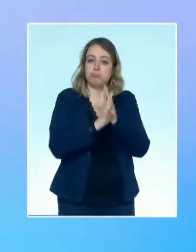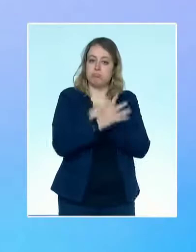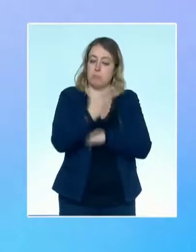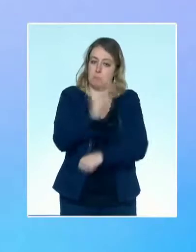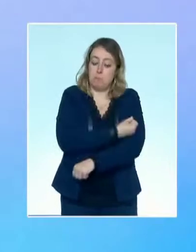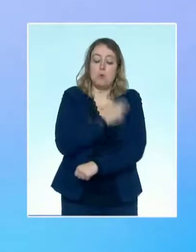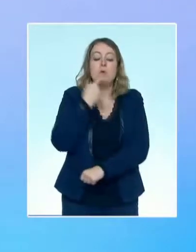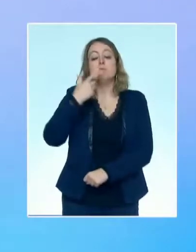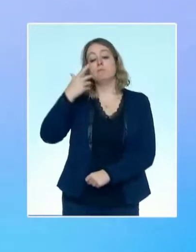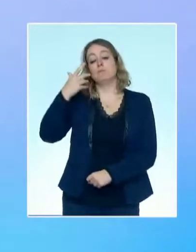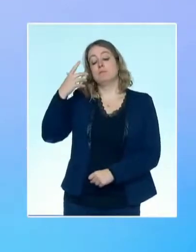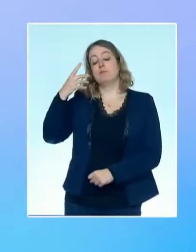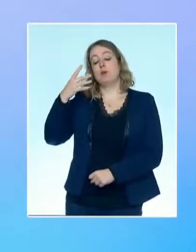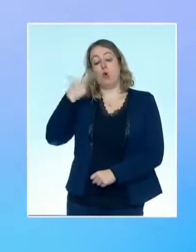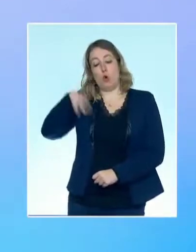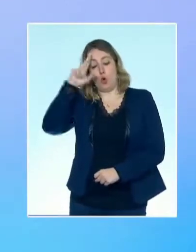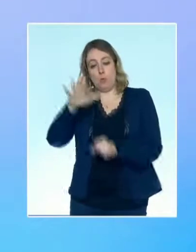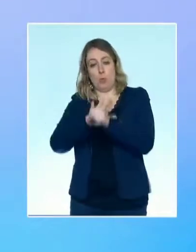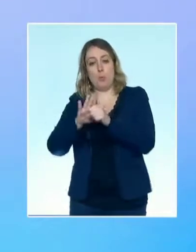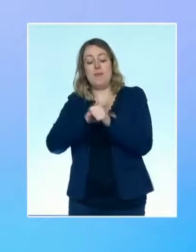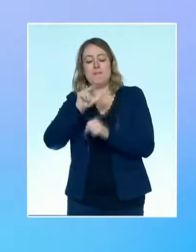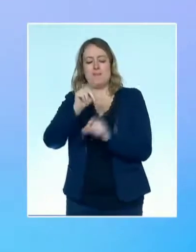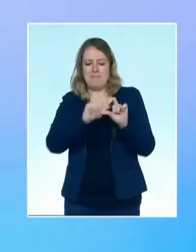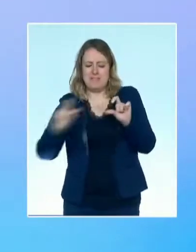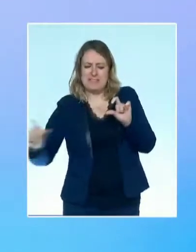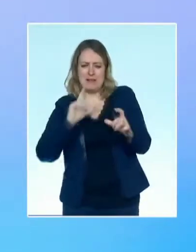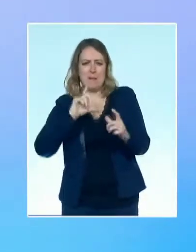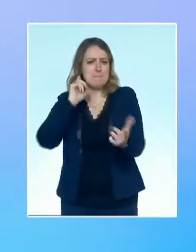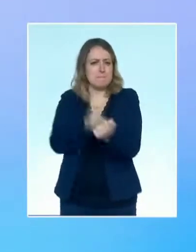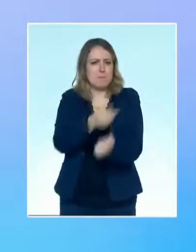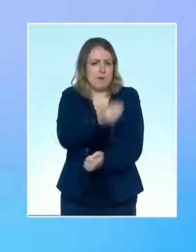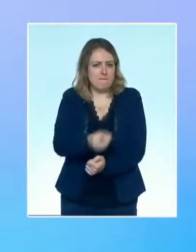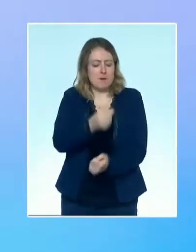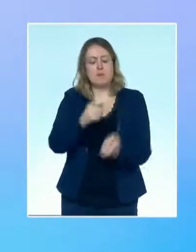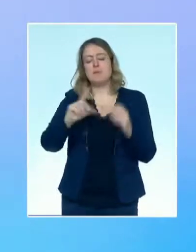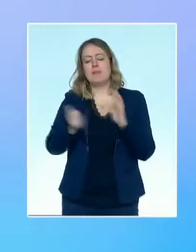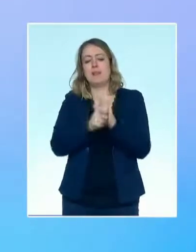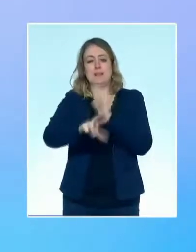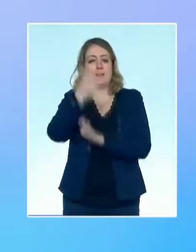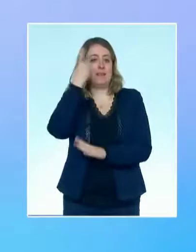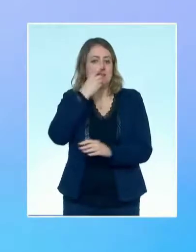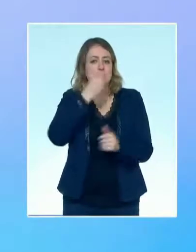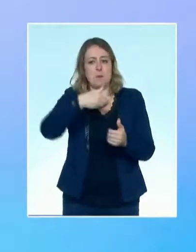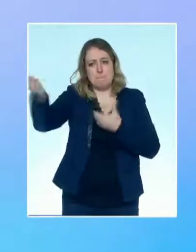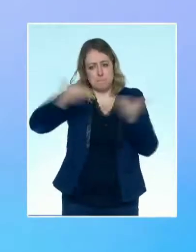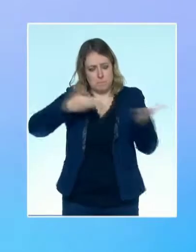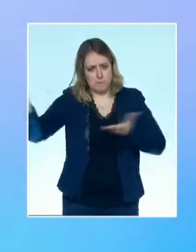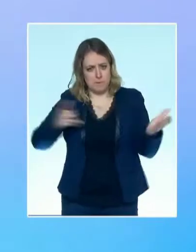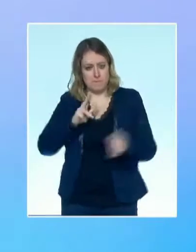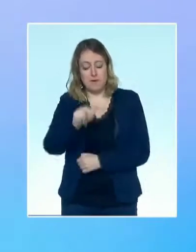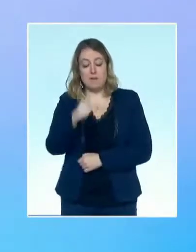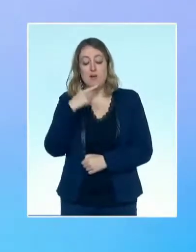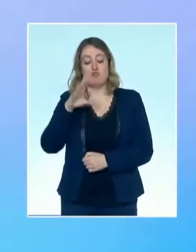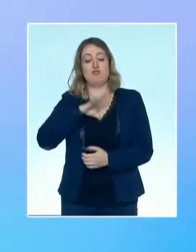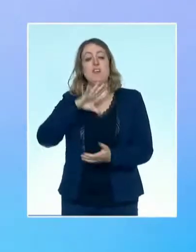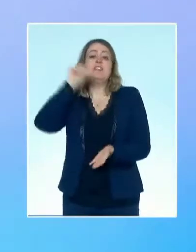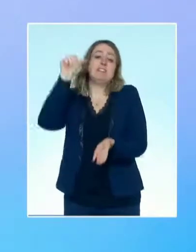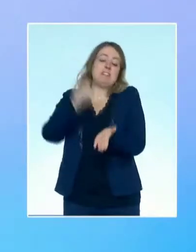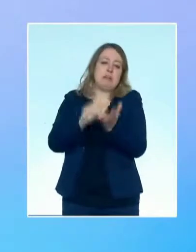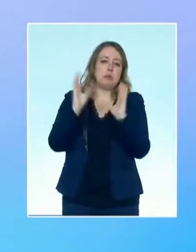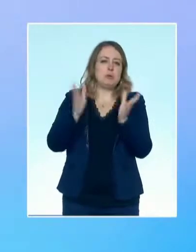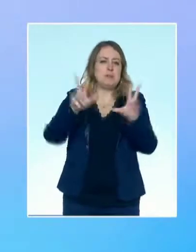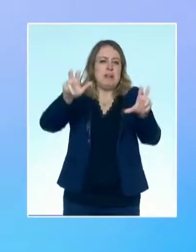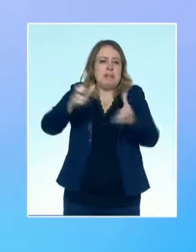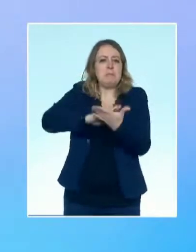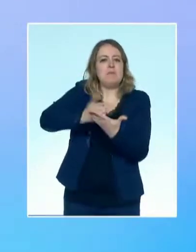sera livrée avec les vaccins spécifiques à compter du 13 décembre. Même pour les petits, les obèses, tout ça, ils ne le feront pas. Les centres pivots pourront être vaccinés. Donc, c'est qu'ils veulent